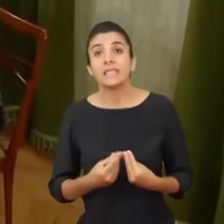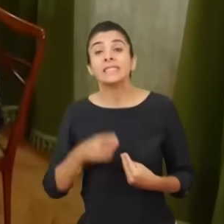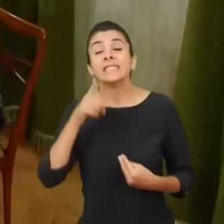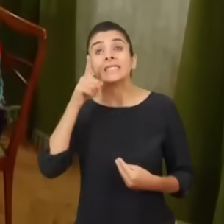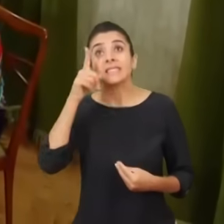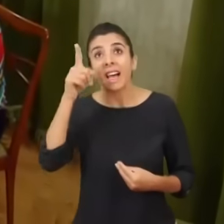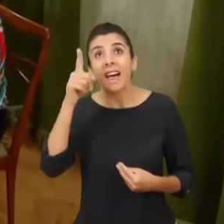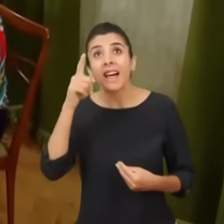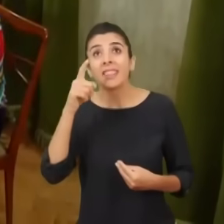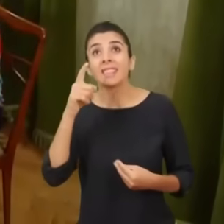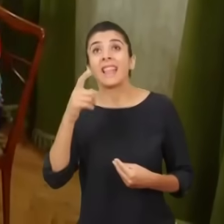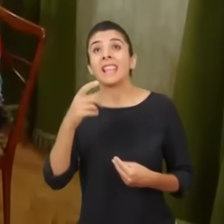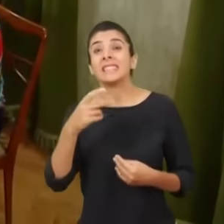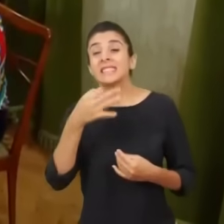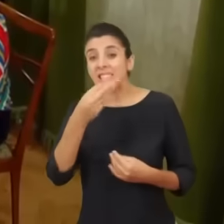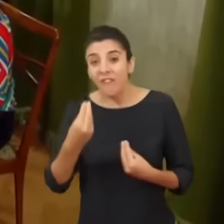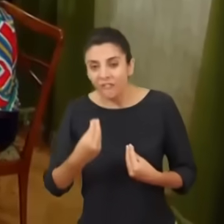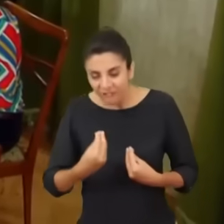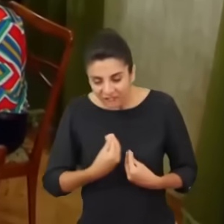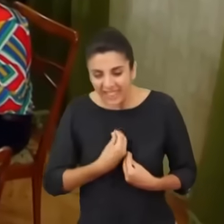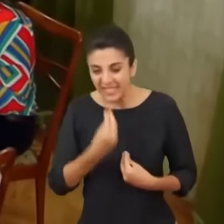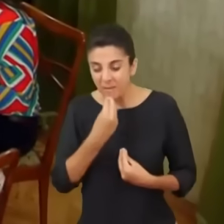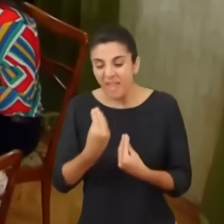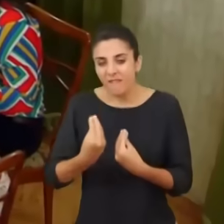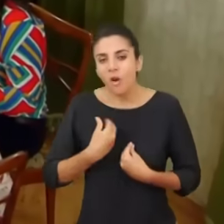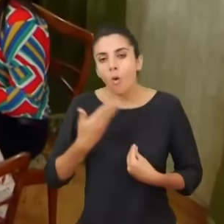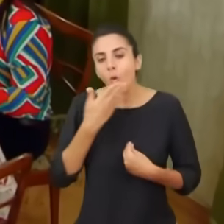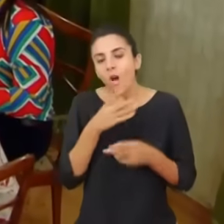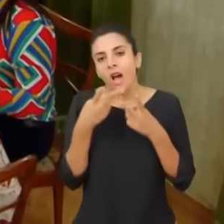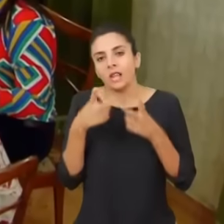Senin rızkınla orucumu açtım.